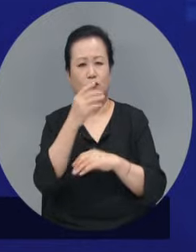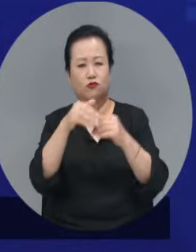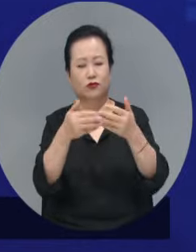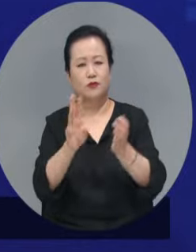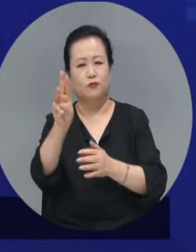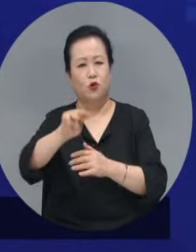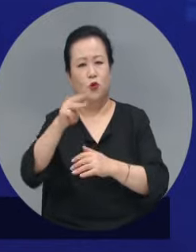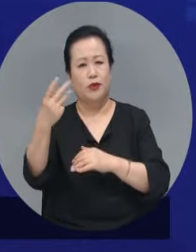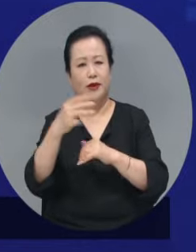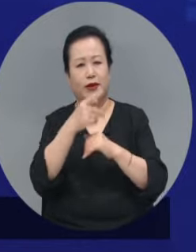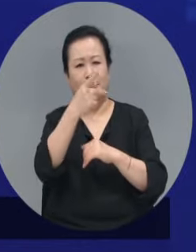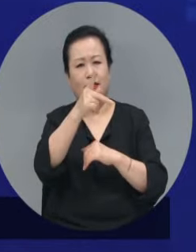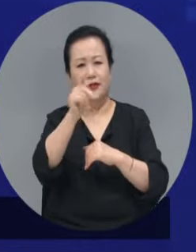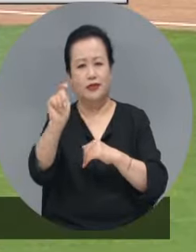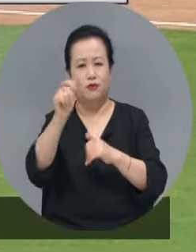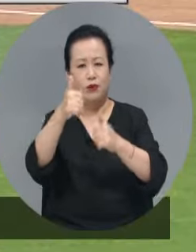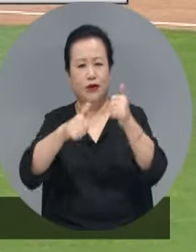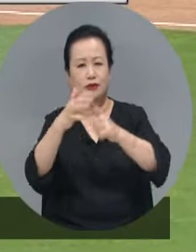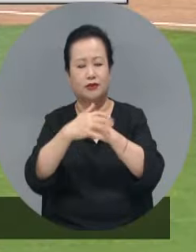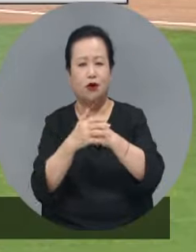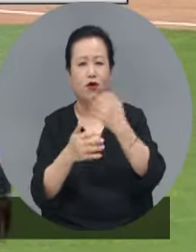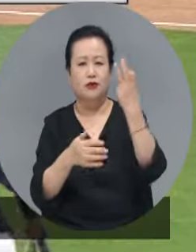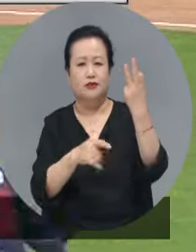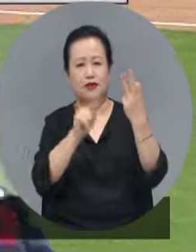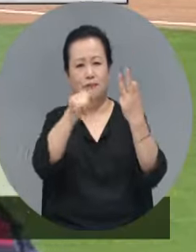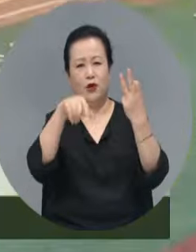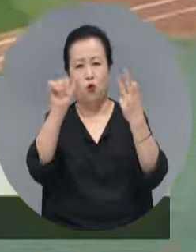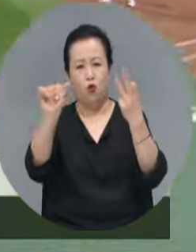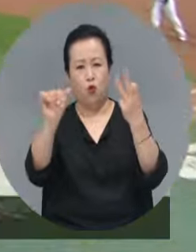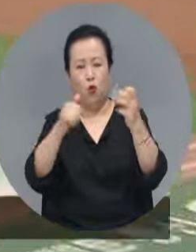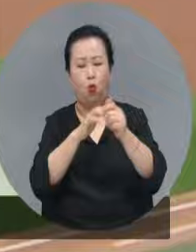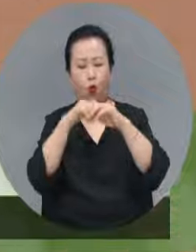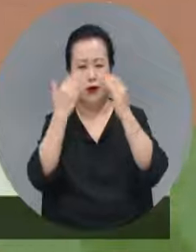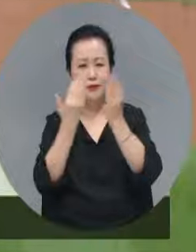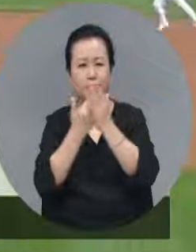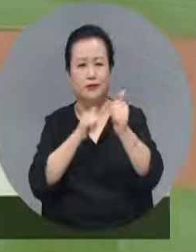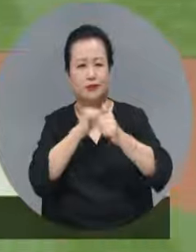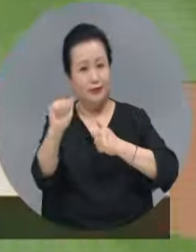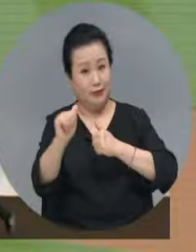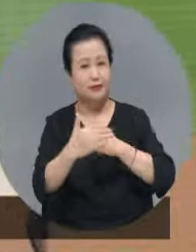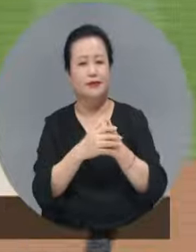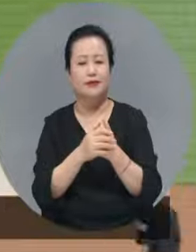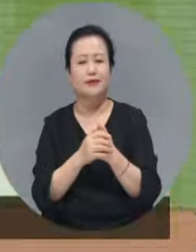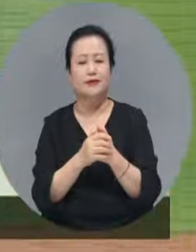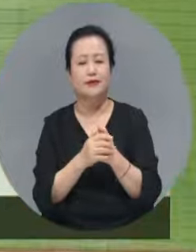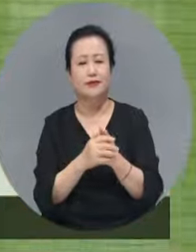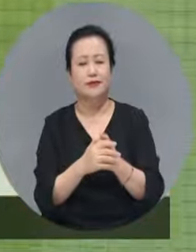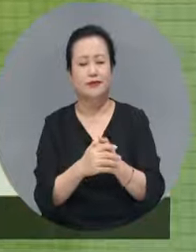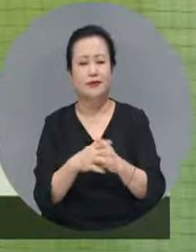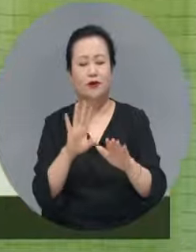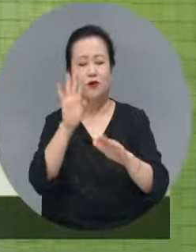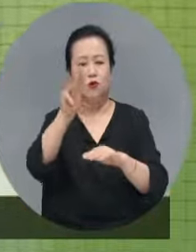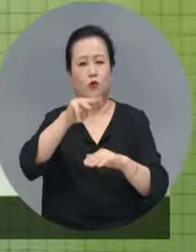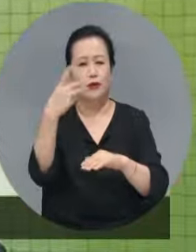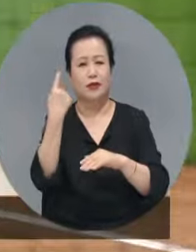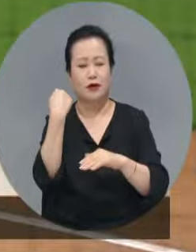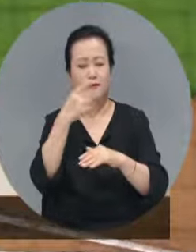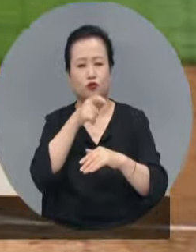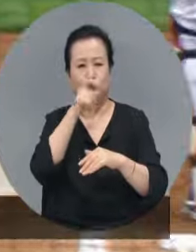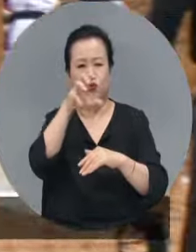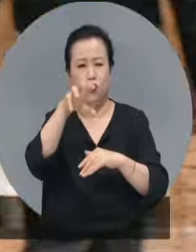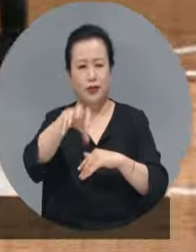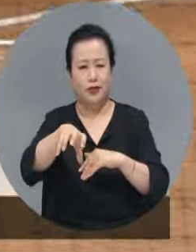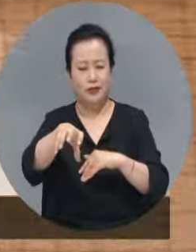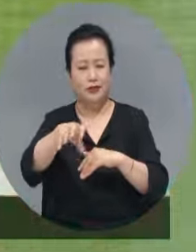프로야구 롯데자이언츠가 KT 위즈와의 경기에서 13-5로 완승을 거뒀습니다. 롯데는 어제 수원